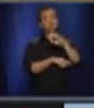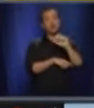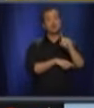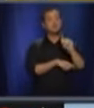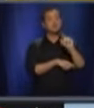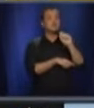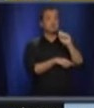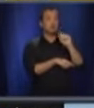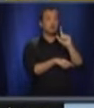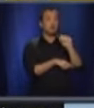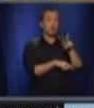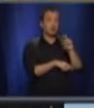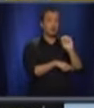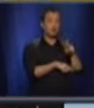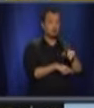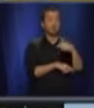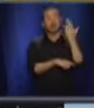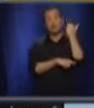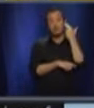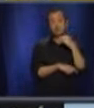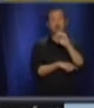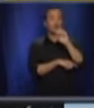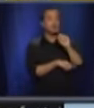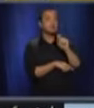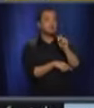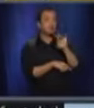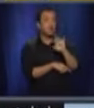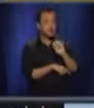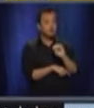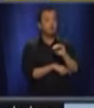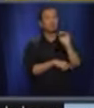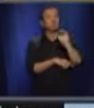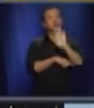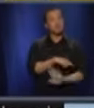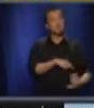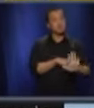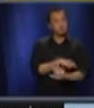l'Estrie, Laval et la Montérégie